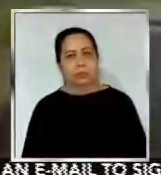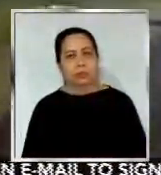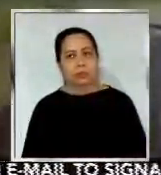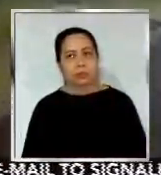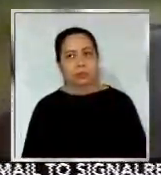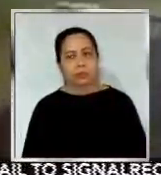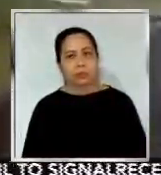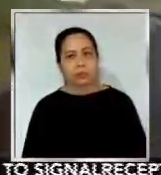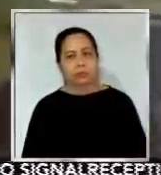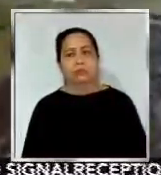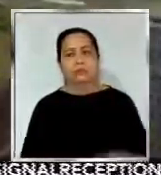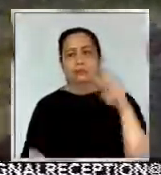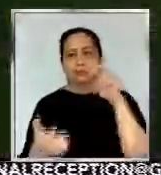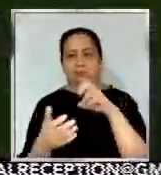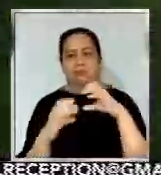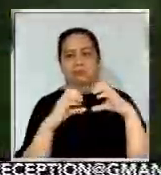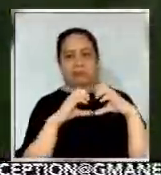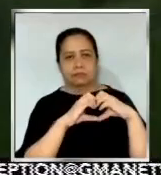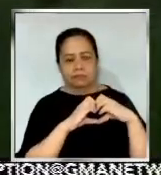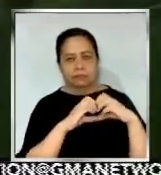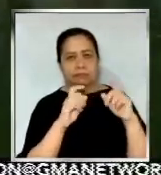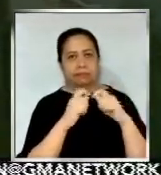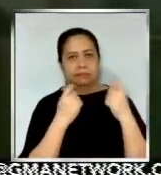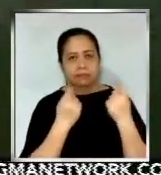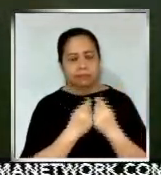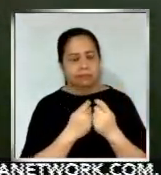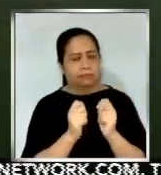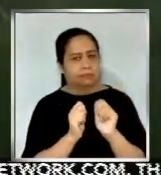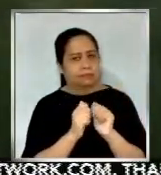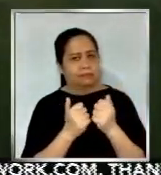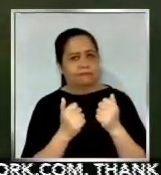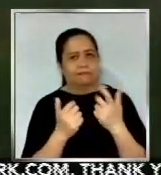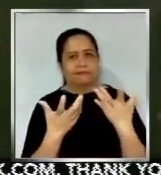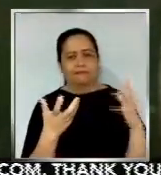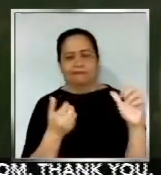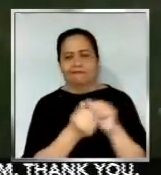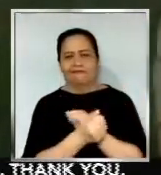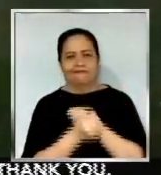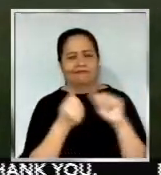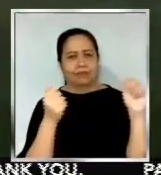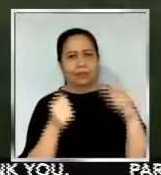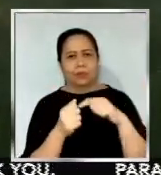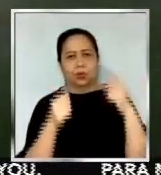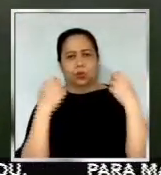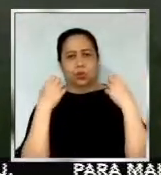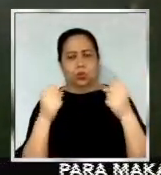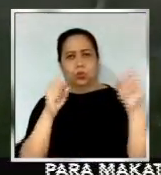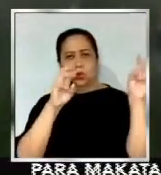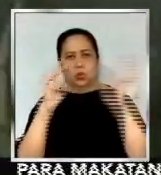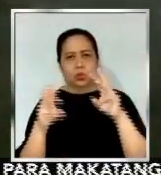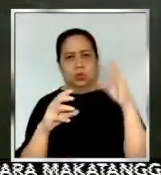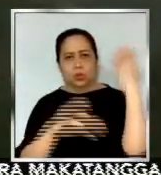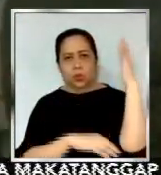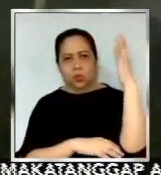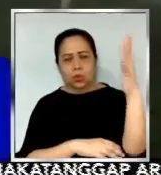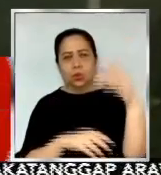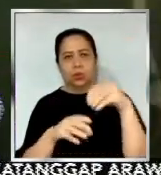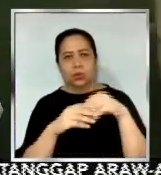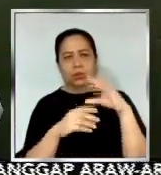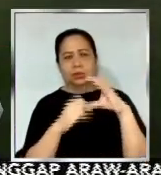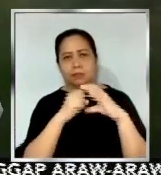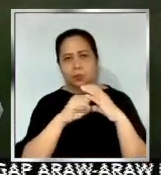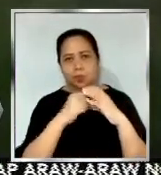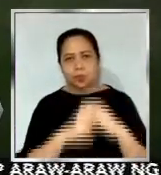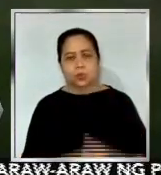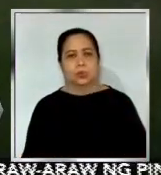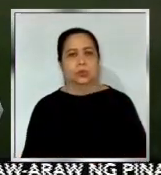Saksi ang GMA Kapuso Team kung paano winasiwas ng malakas na hangin ang mga puno sa Camarines Sur.